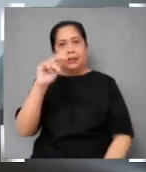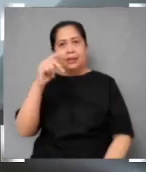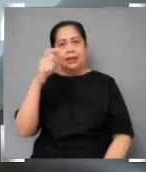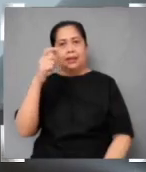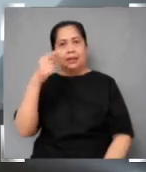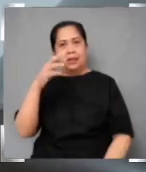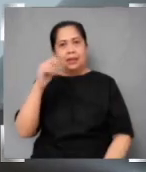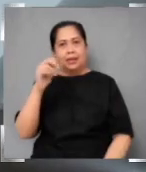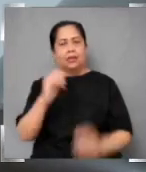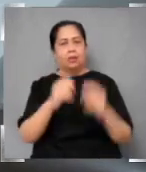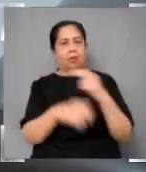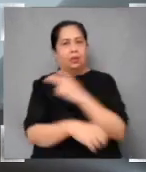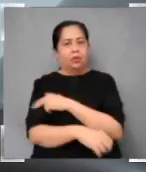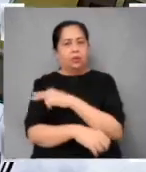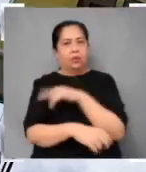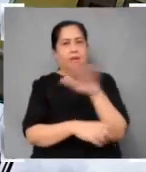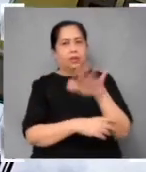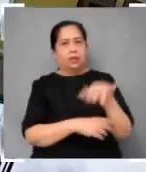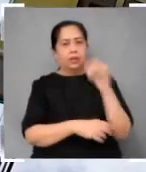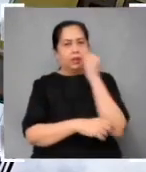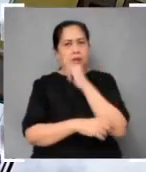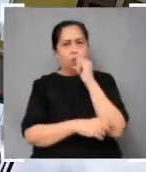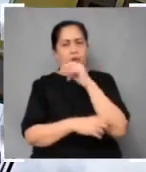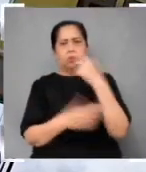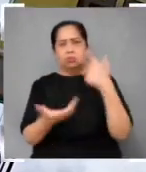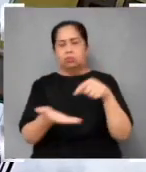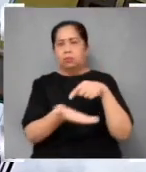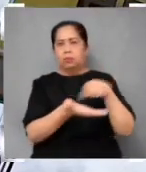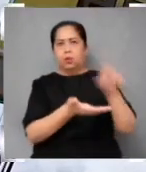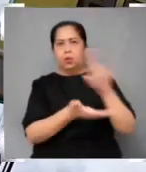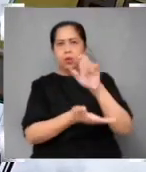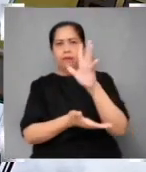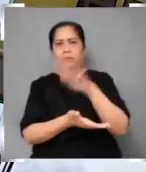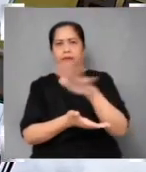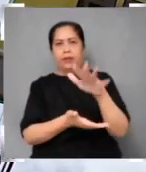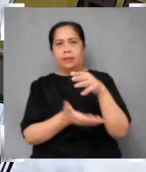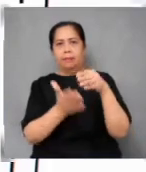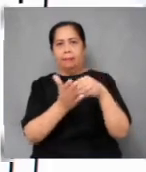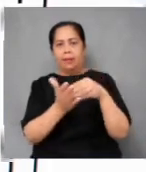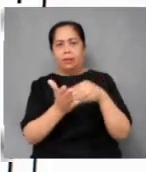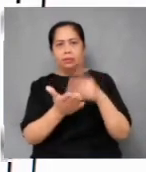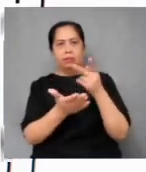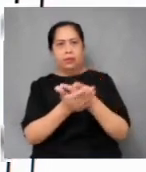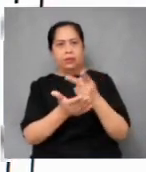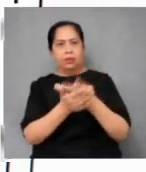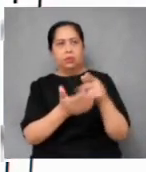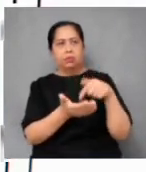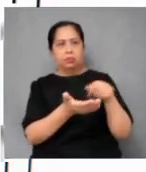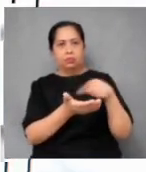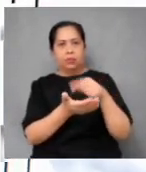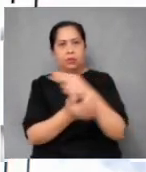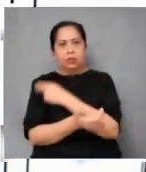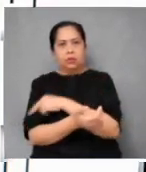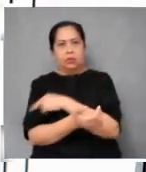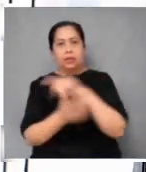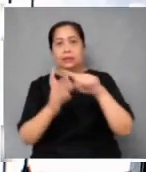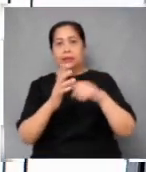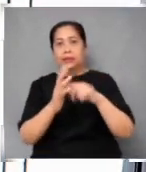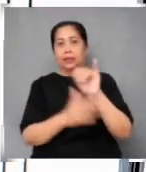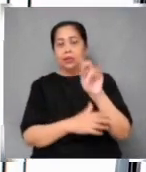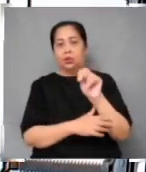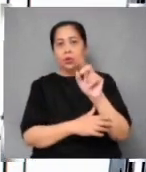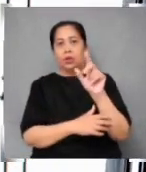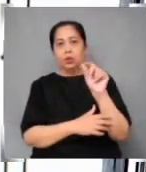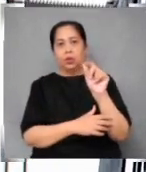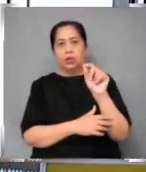pa sa PhilHealth, nakapagbayad na sila ng 155 billion pesos sa mga ospital simula noong January 2020. Sabi ng